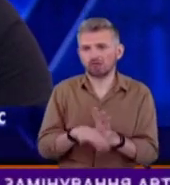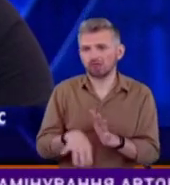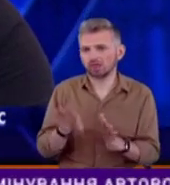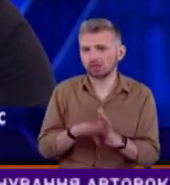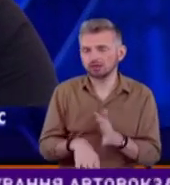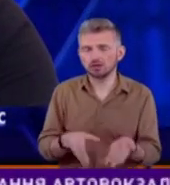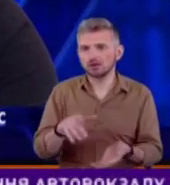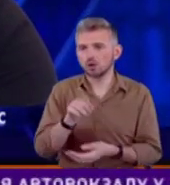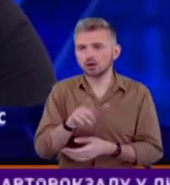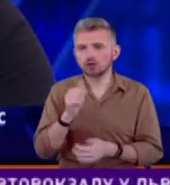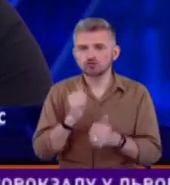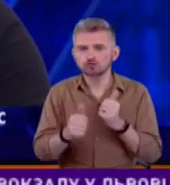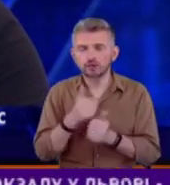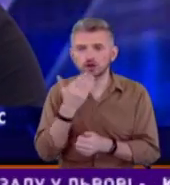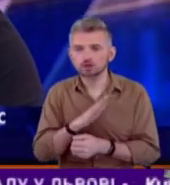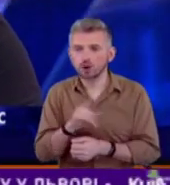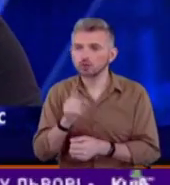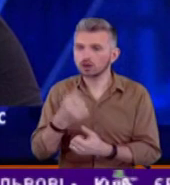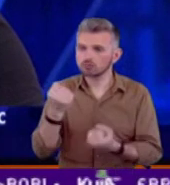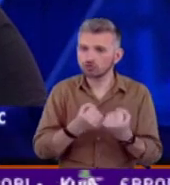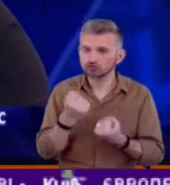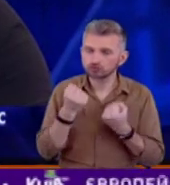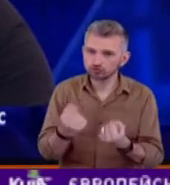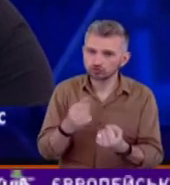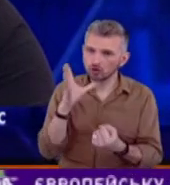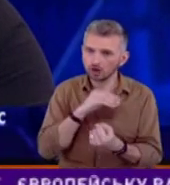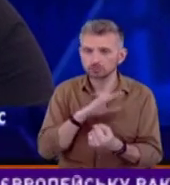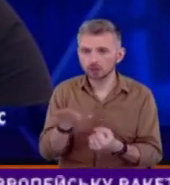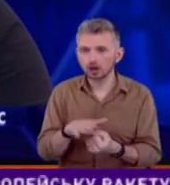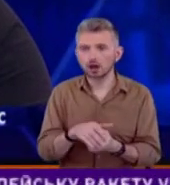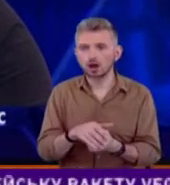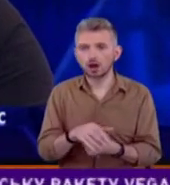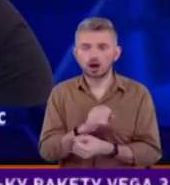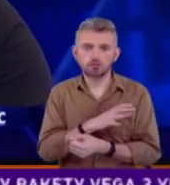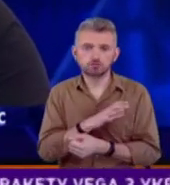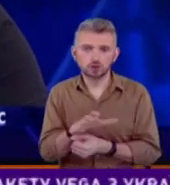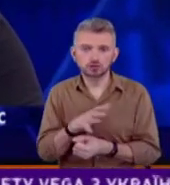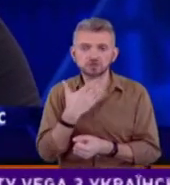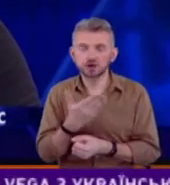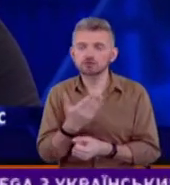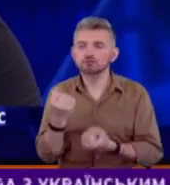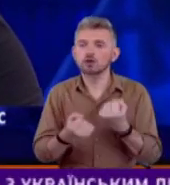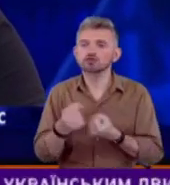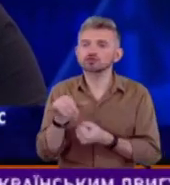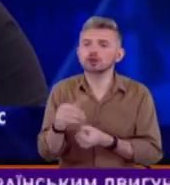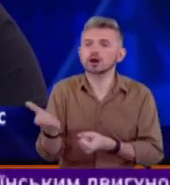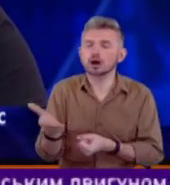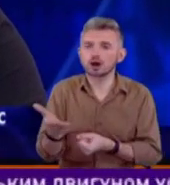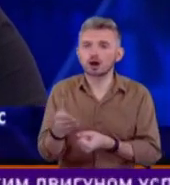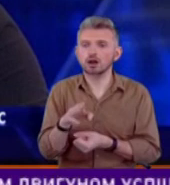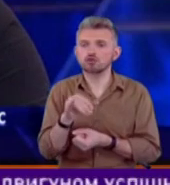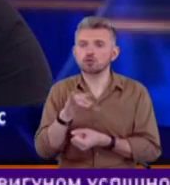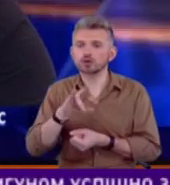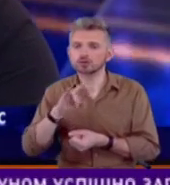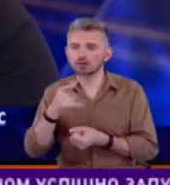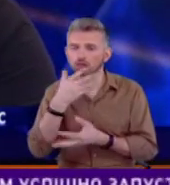То есть часто не спрашивают, ты водишь машину или нет. А в более-менее обеспеченных кругах спрашивают, какой у тебя автомобиль, там, какой у тебя тюнинг. То есть